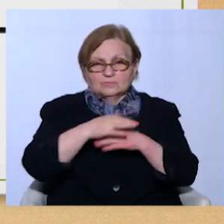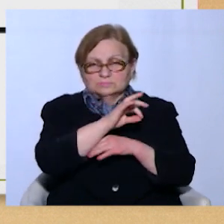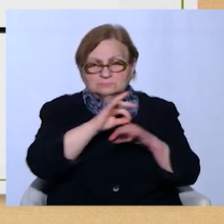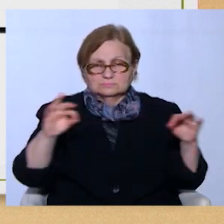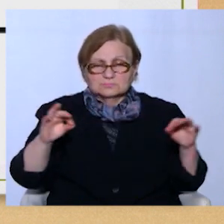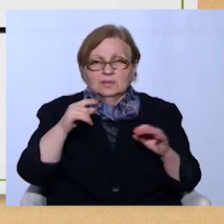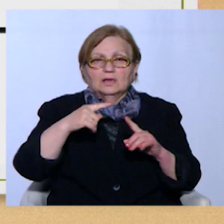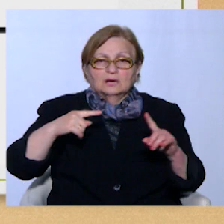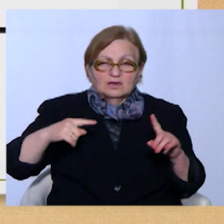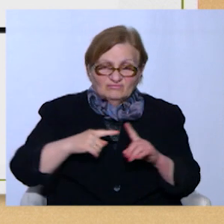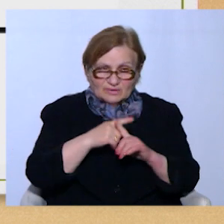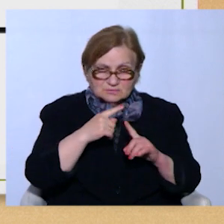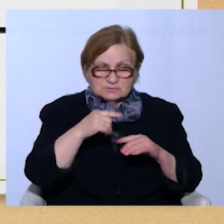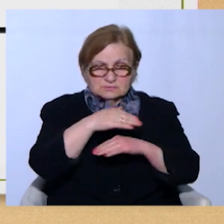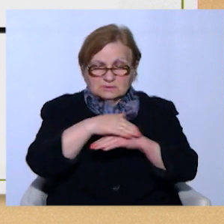პარაბოლა კვეთს